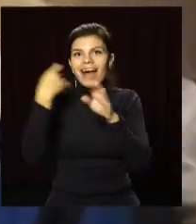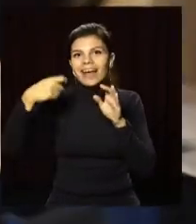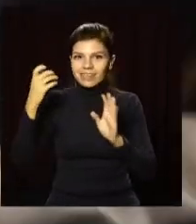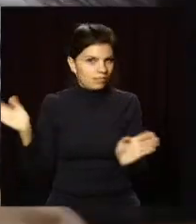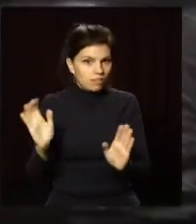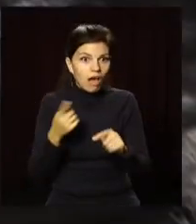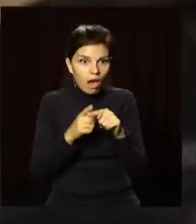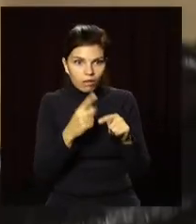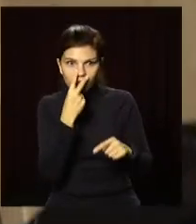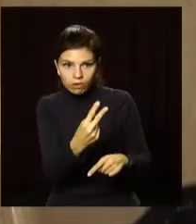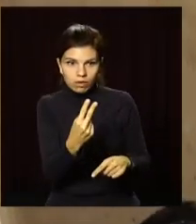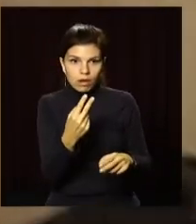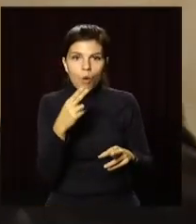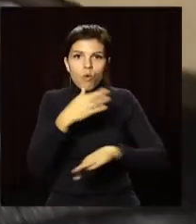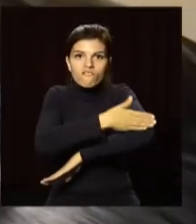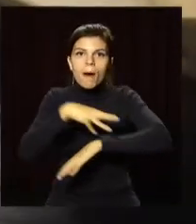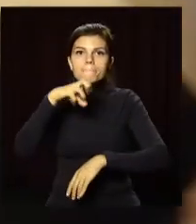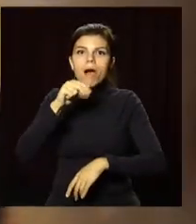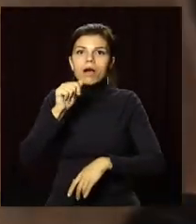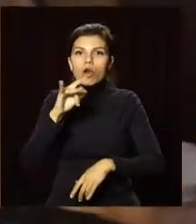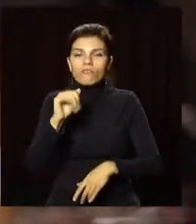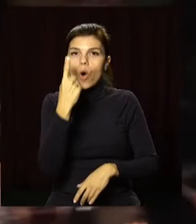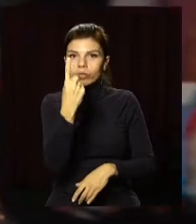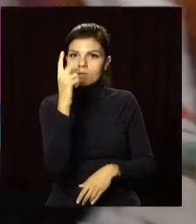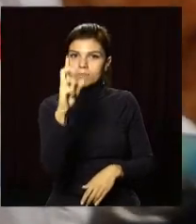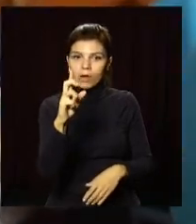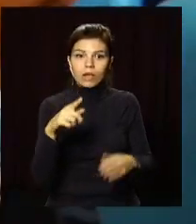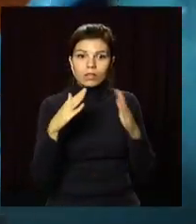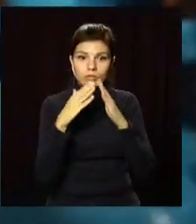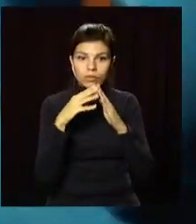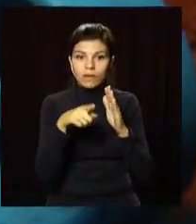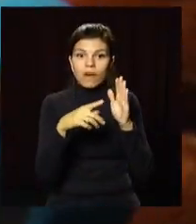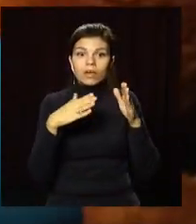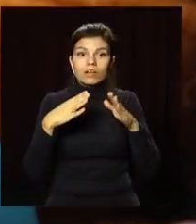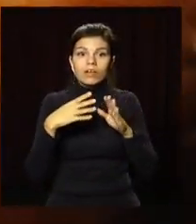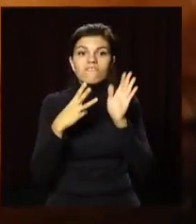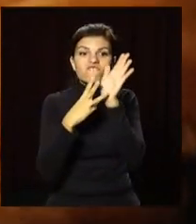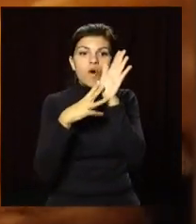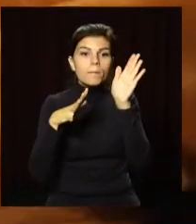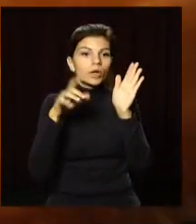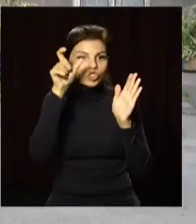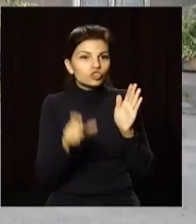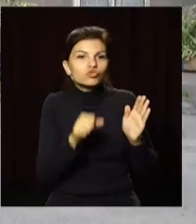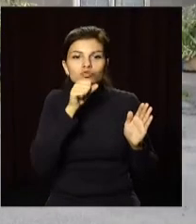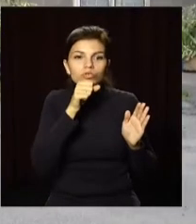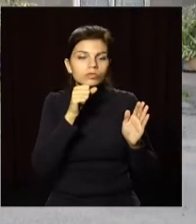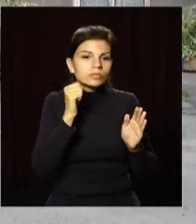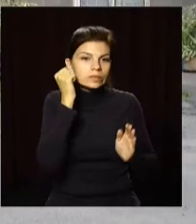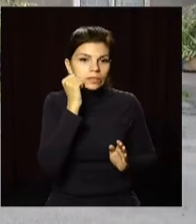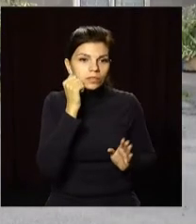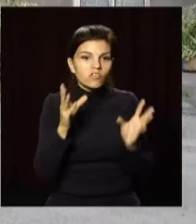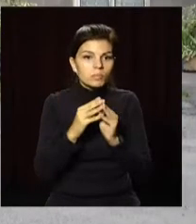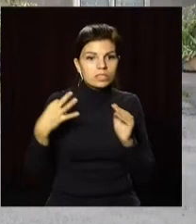Таку картину можна побачити по вулиці Макарова, 1Б у Дніпрі. Оселі 85-річного Леоніда Семеновича, де він мешкає з